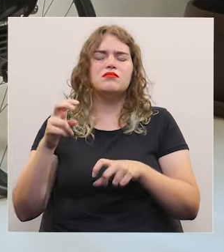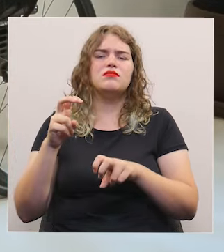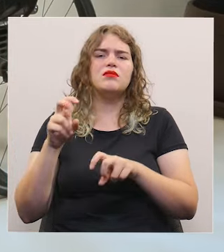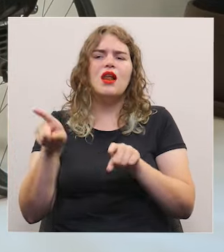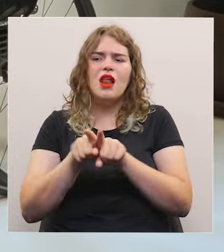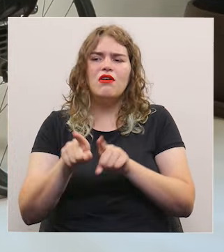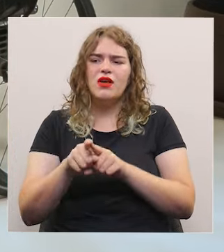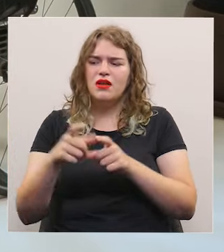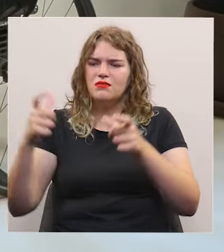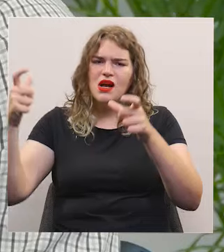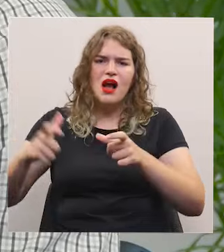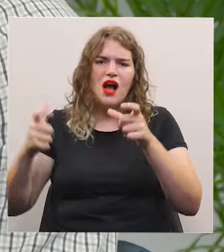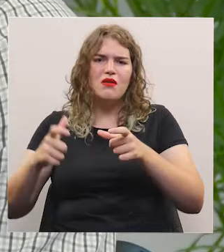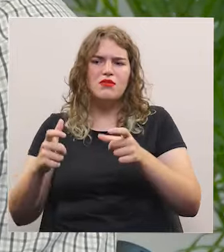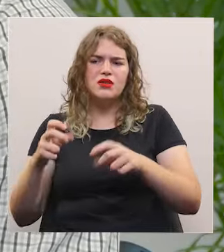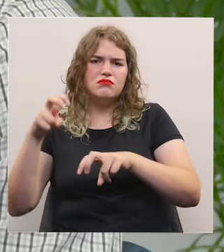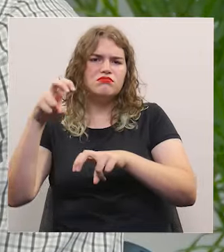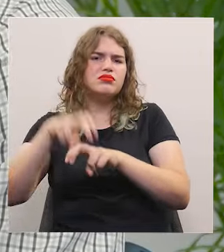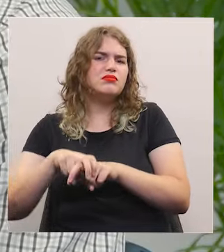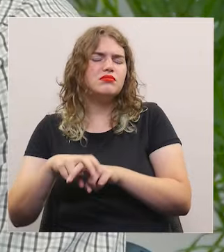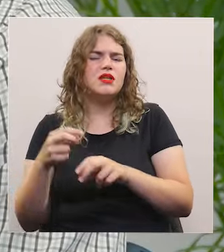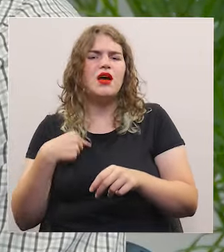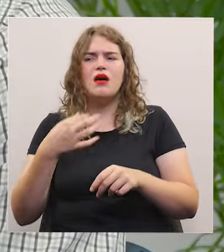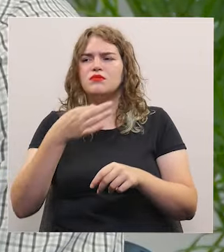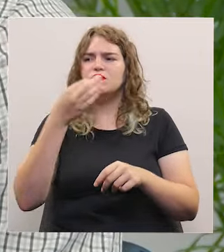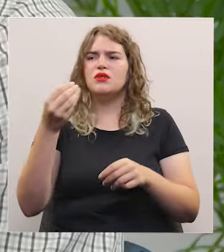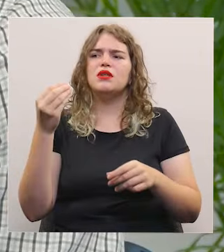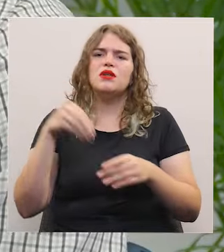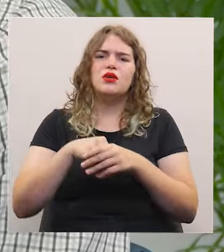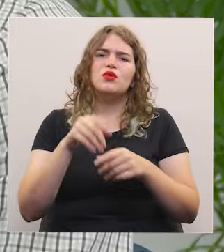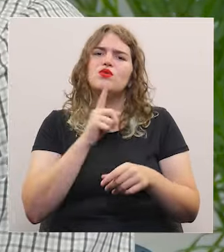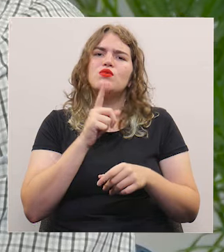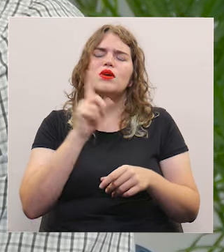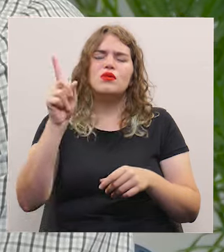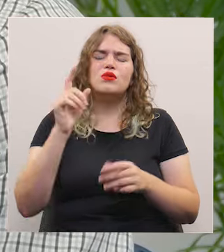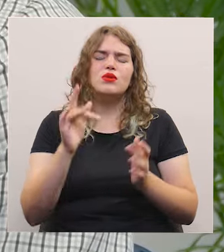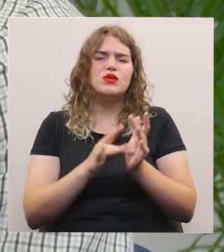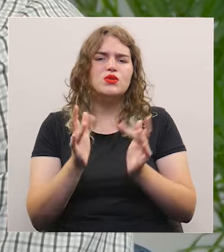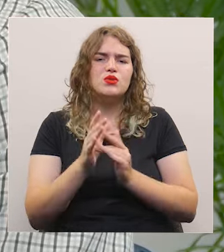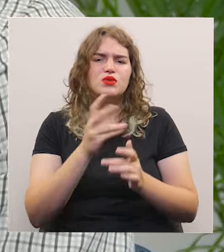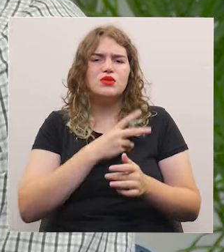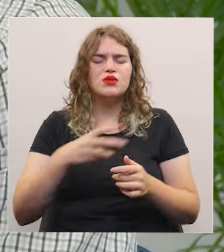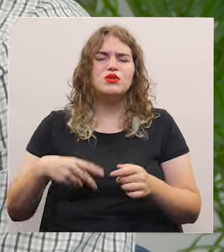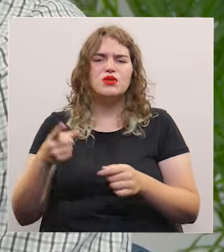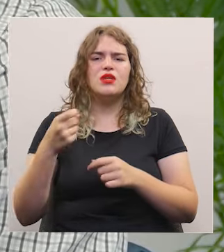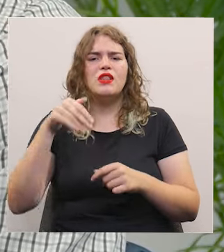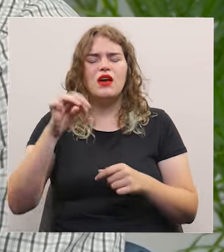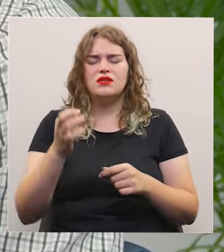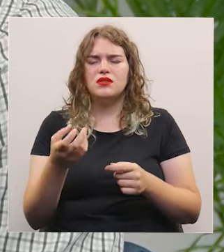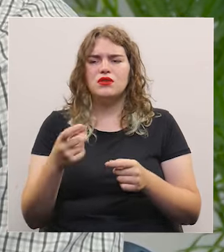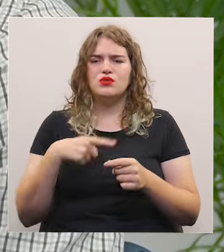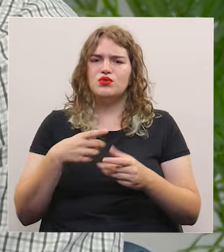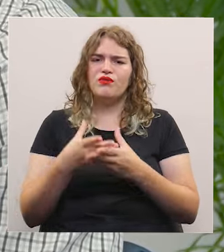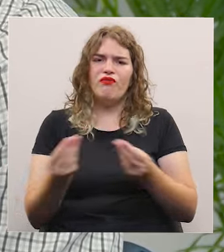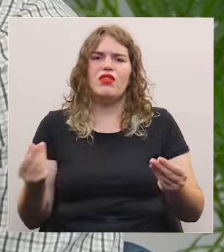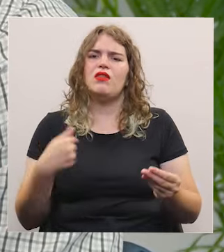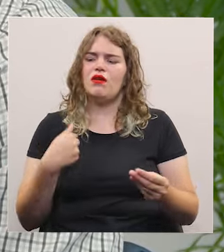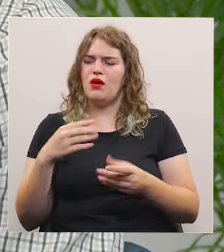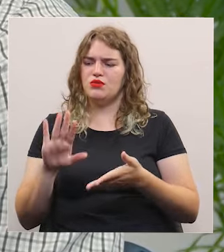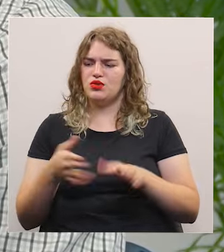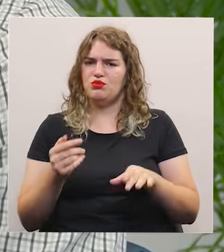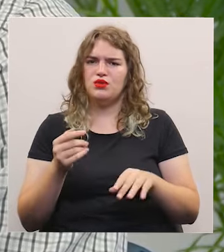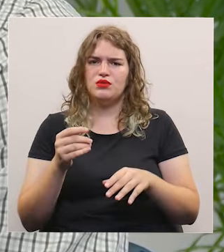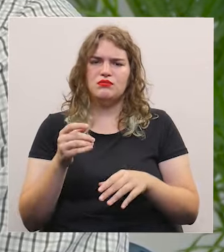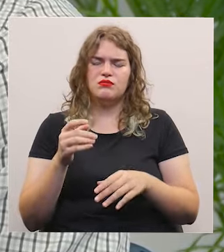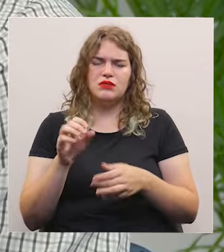cu dumneavoastră. Și în vis am zis, în numele lui Iisus Hristos din Nazaret sunt vindecat. Și am început să mișc un picior și atunci